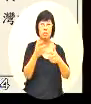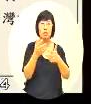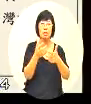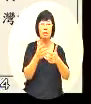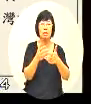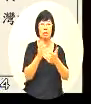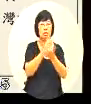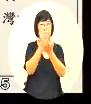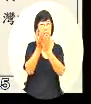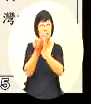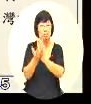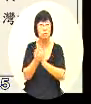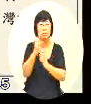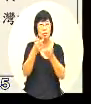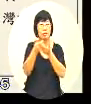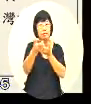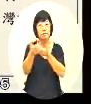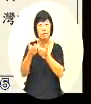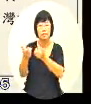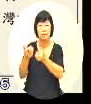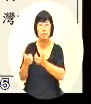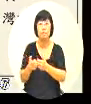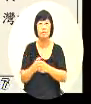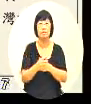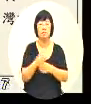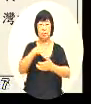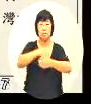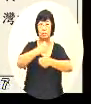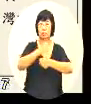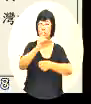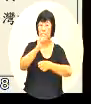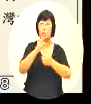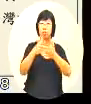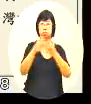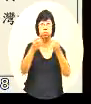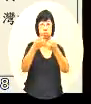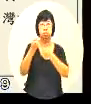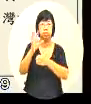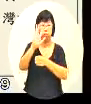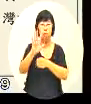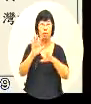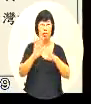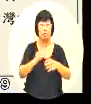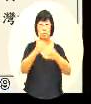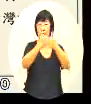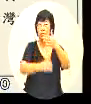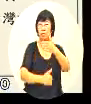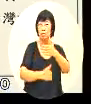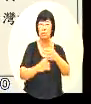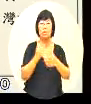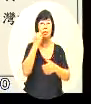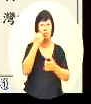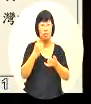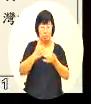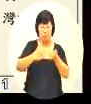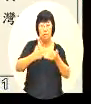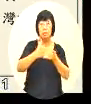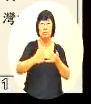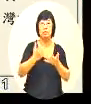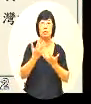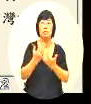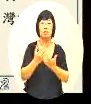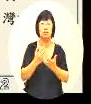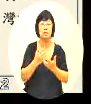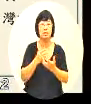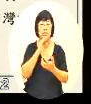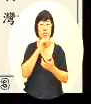几类是我们可以做的？那这里面就很多可以讨论。比如说本席现在列到的，我们南台湾的产业政策，以国